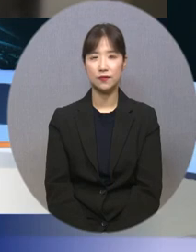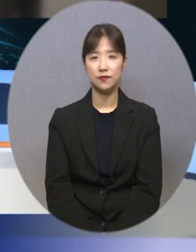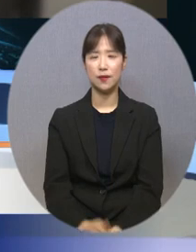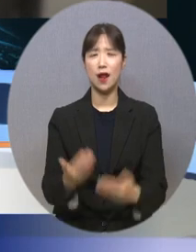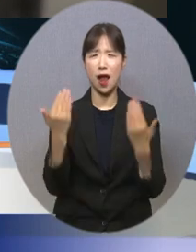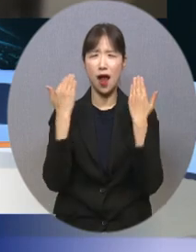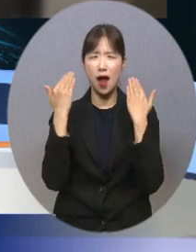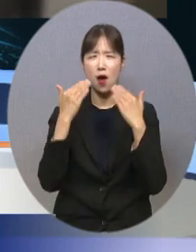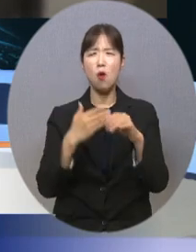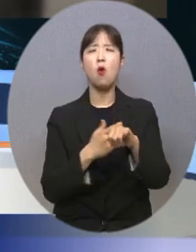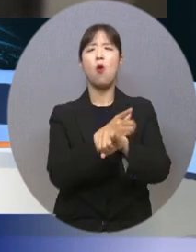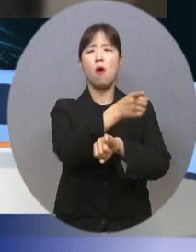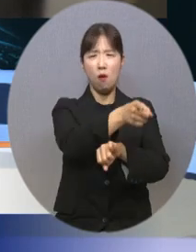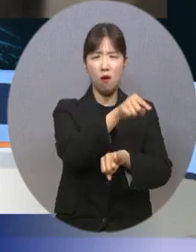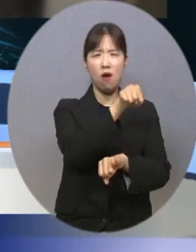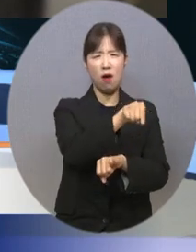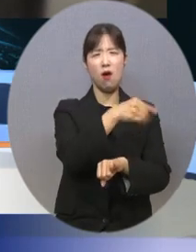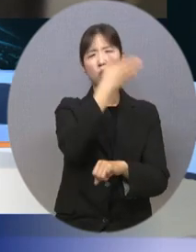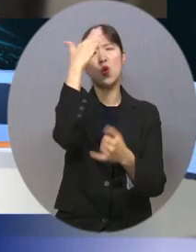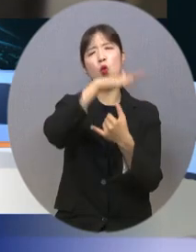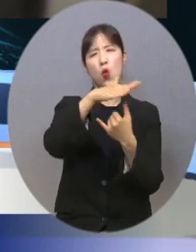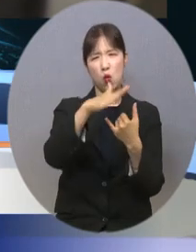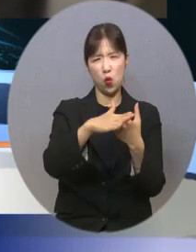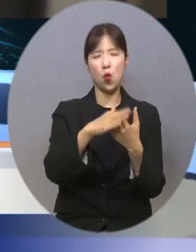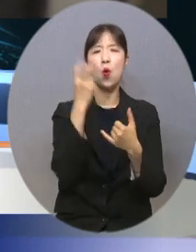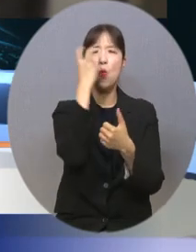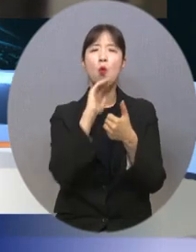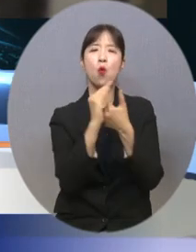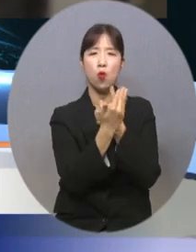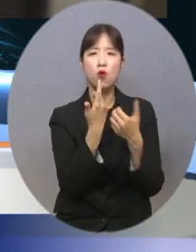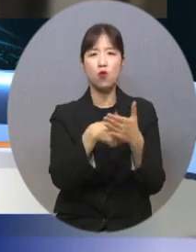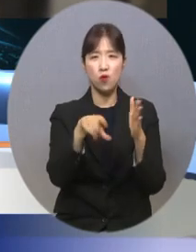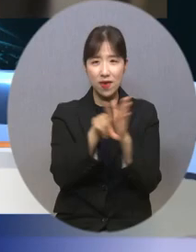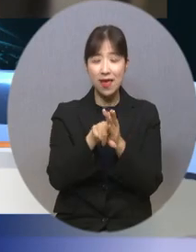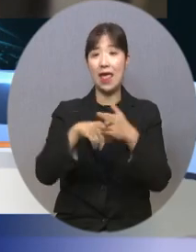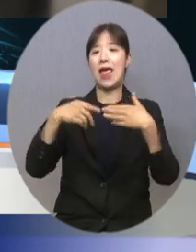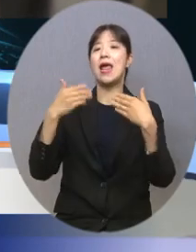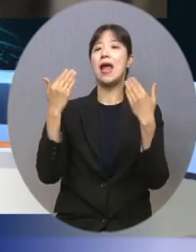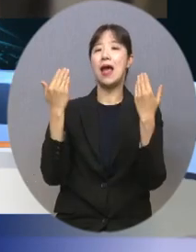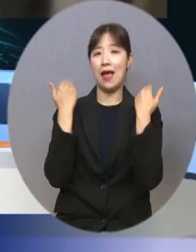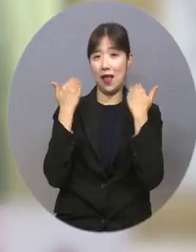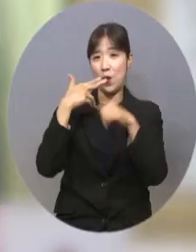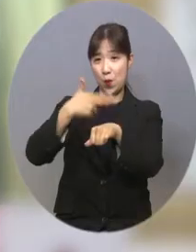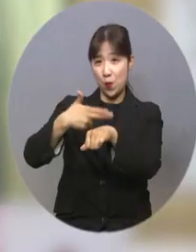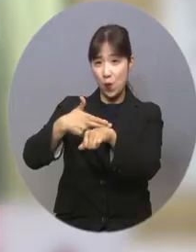학교밖 청소년들을 보호하기 위해 폐지 교사들이 발벗고 나섰습니다